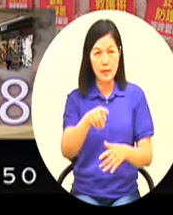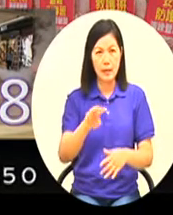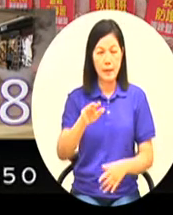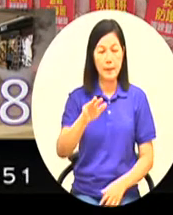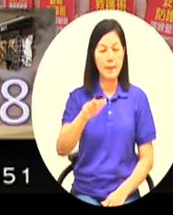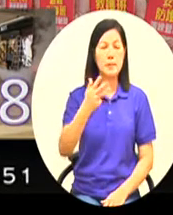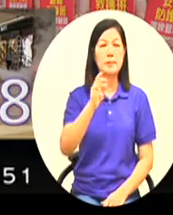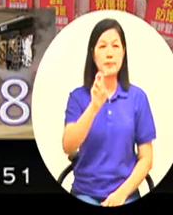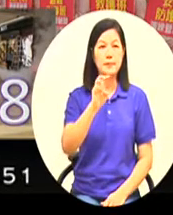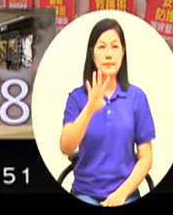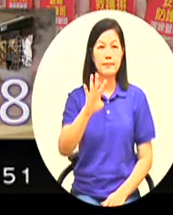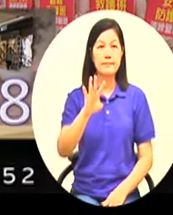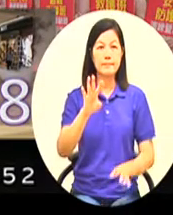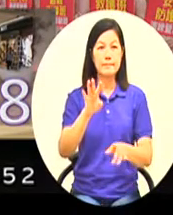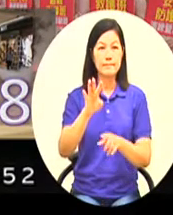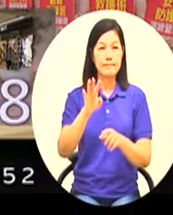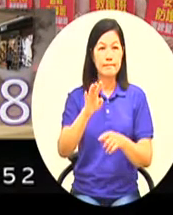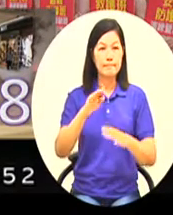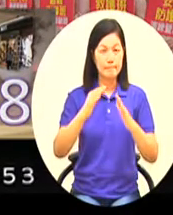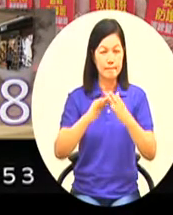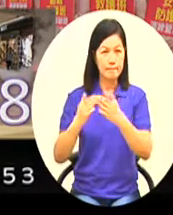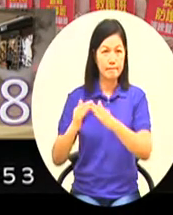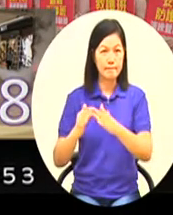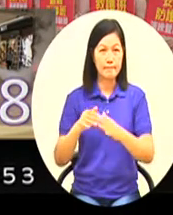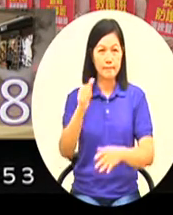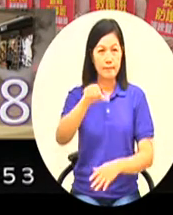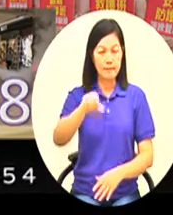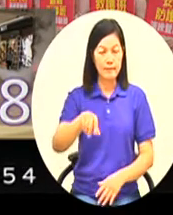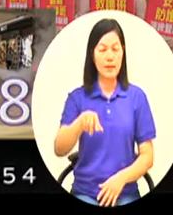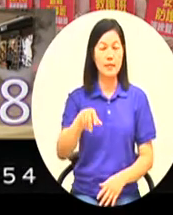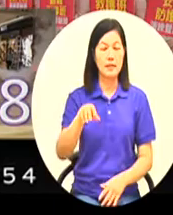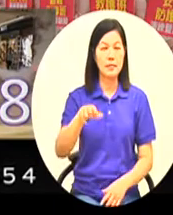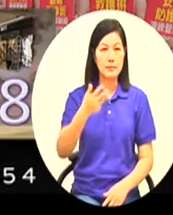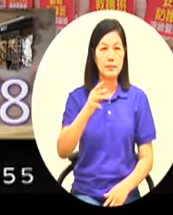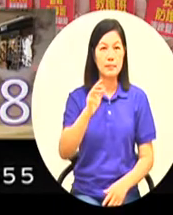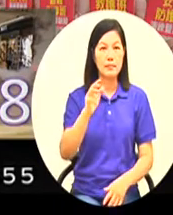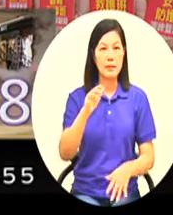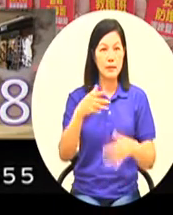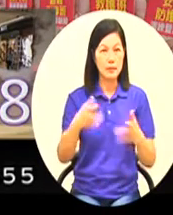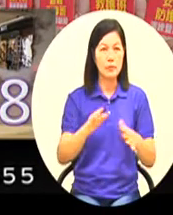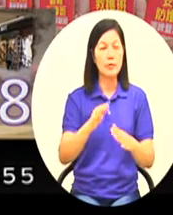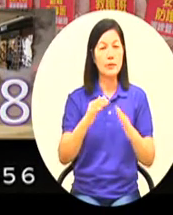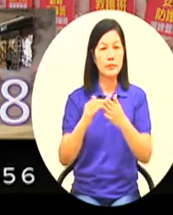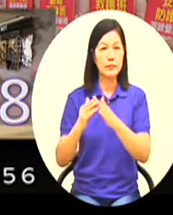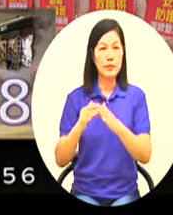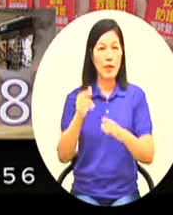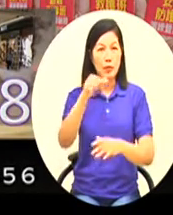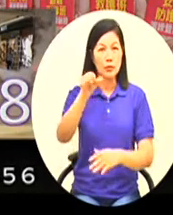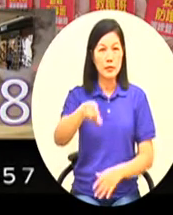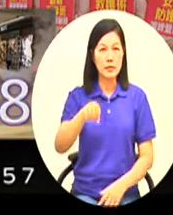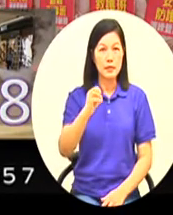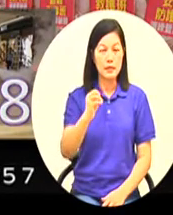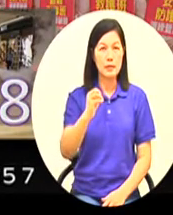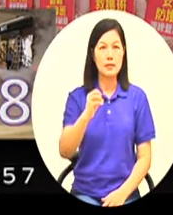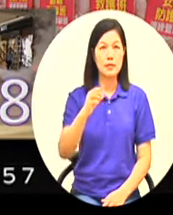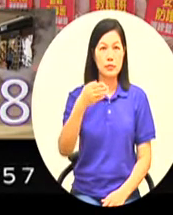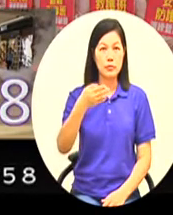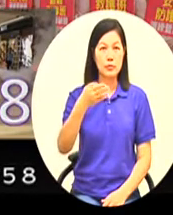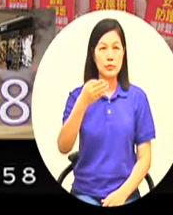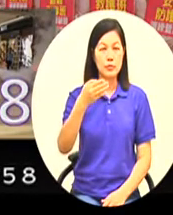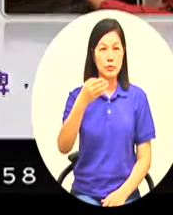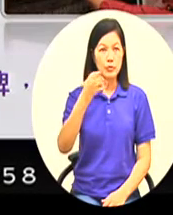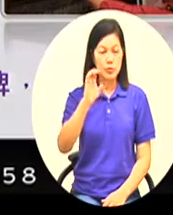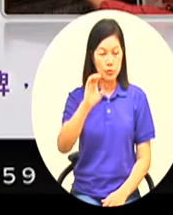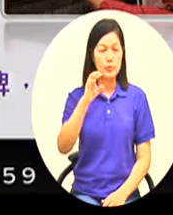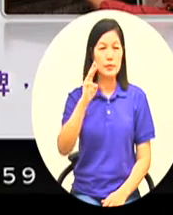防护计划5080家，遴派防火管理人5093家， 建立